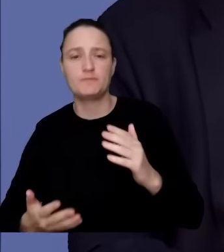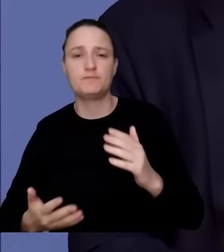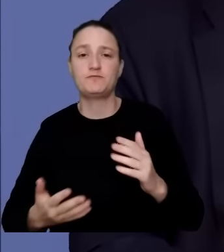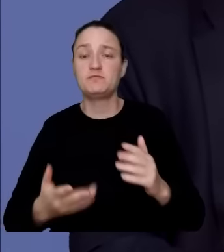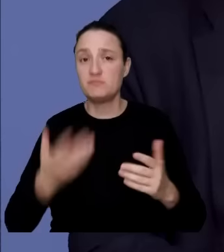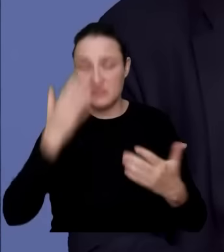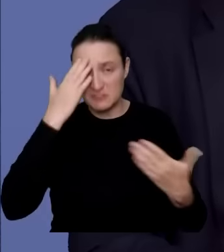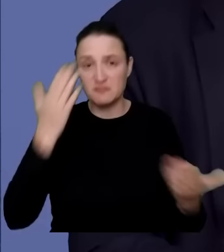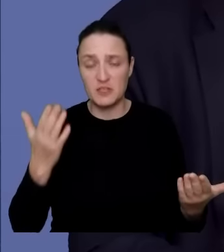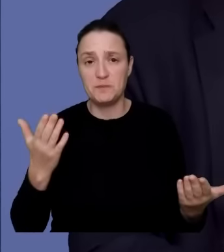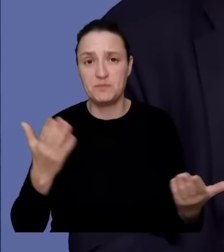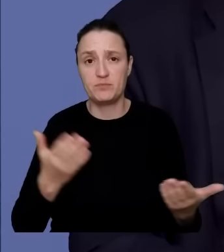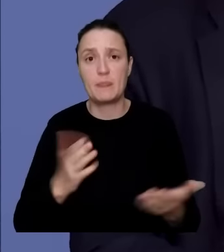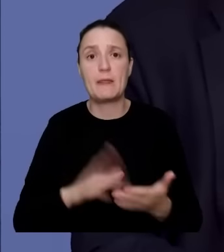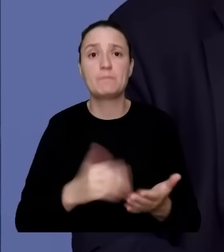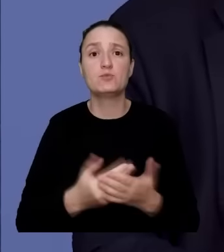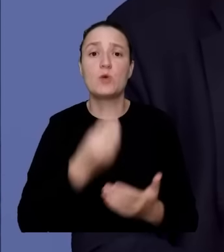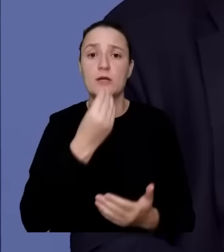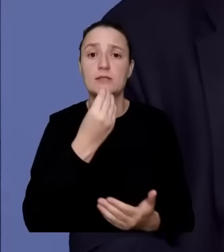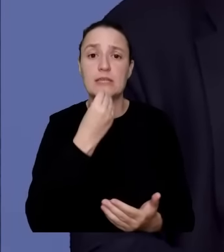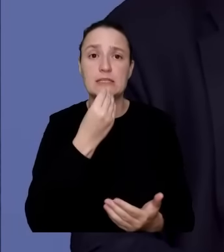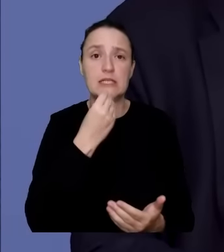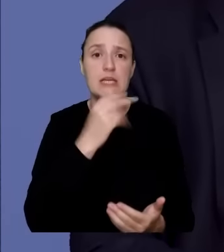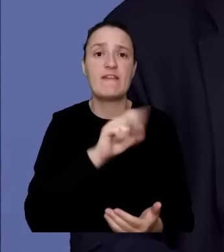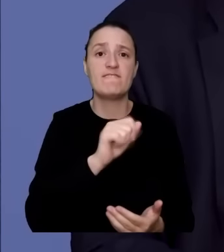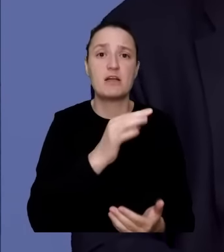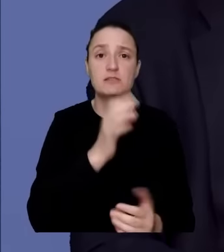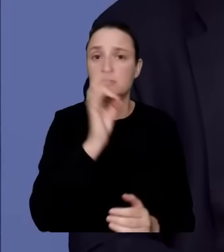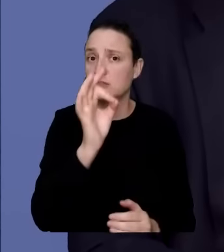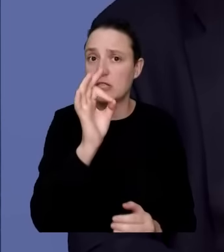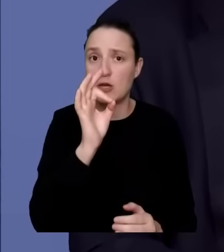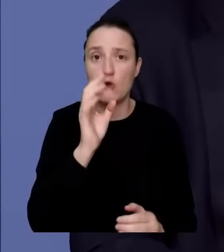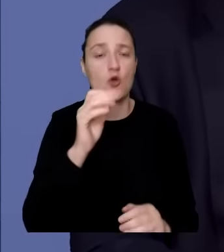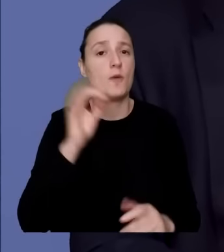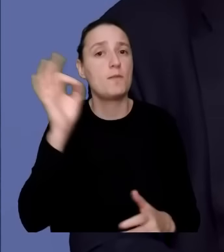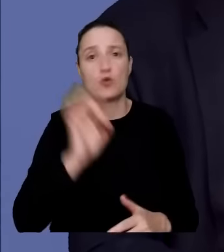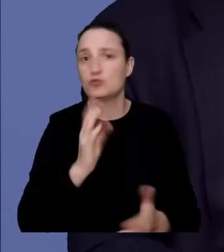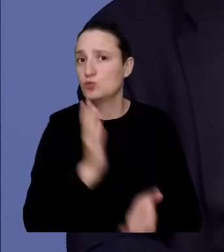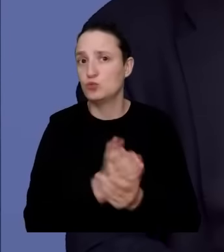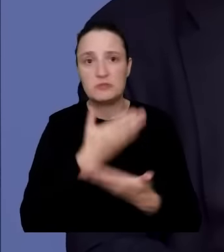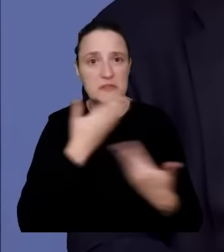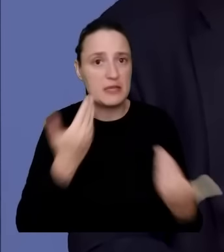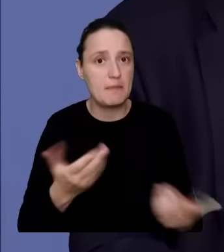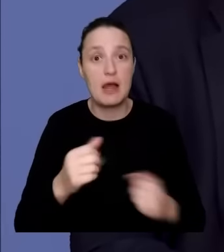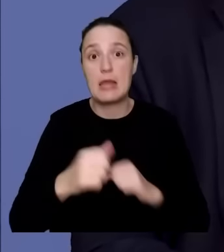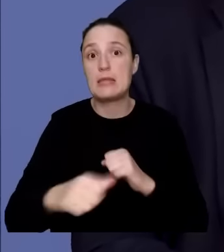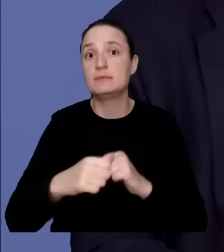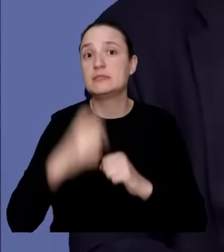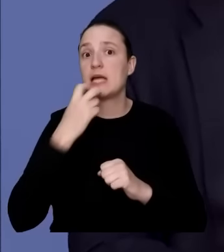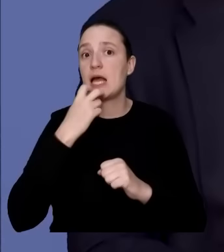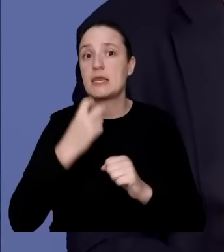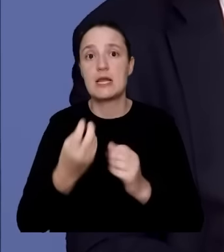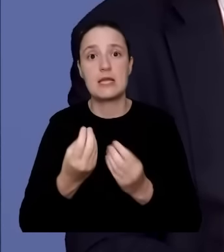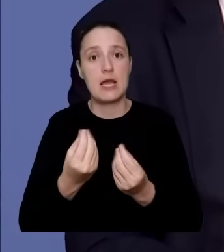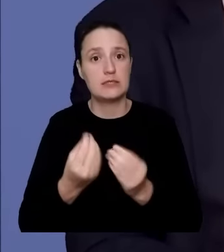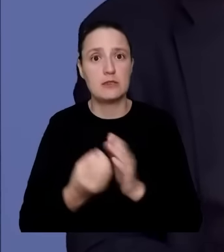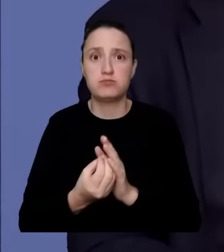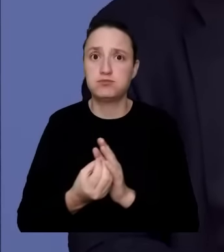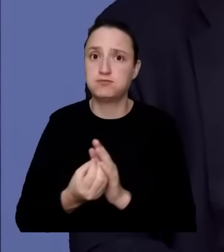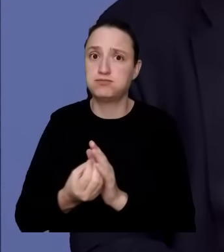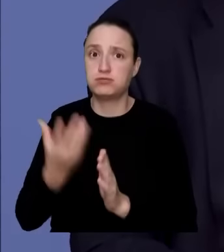zerowy podatek na na żywność podatek VAT nie obowiązuje od lipca ceny energii poszły do